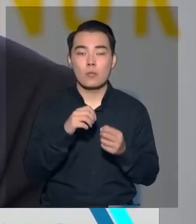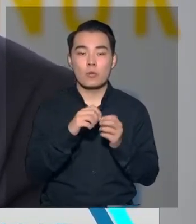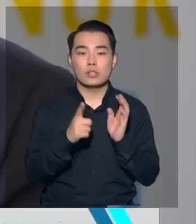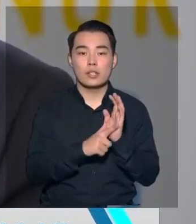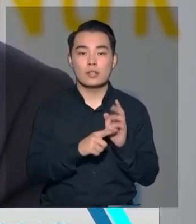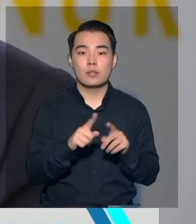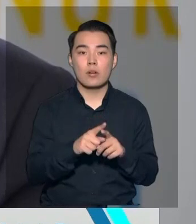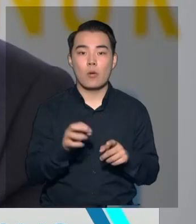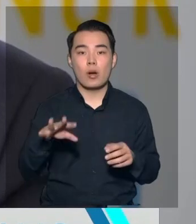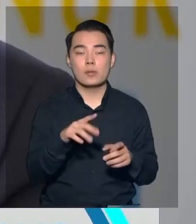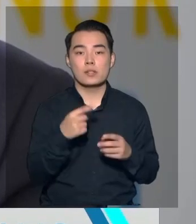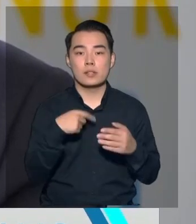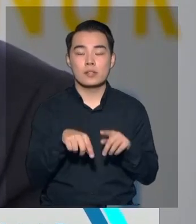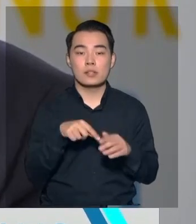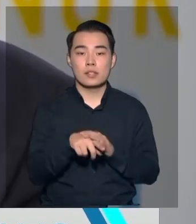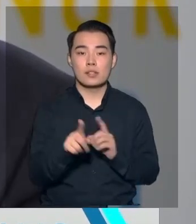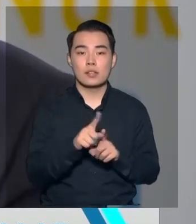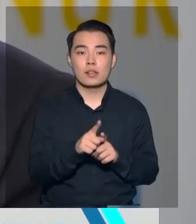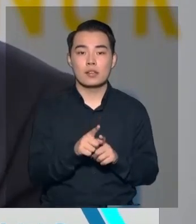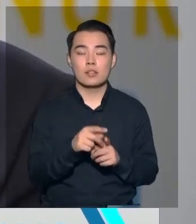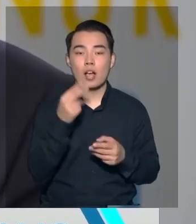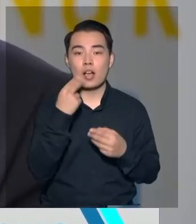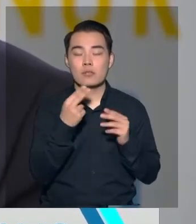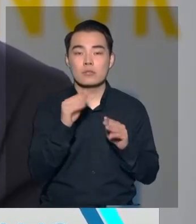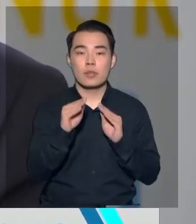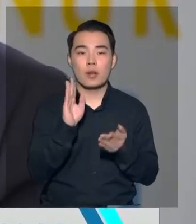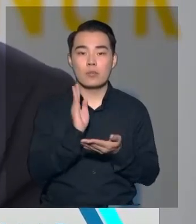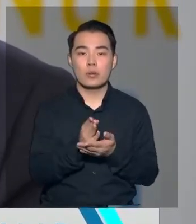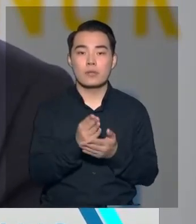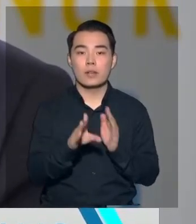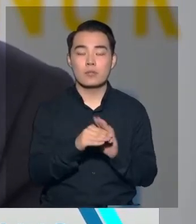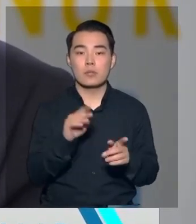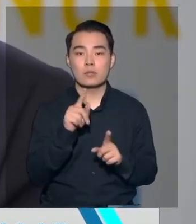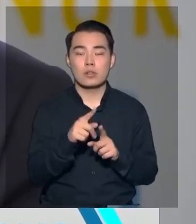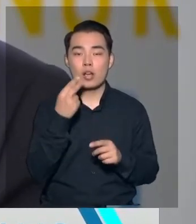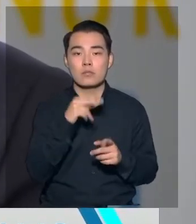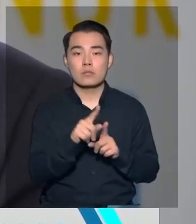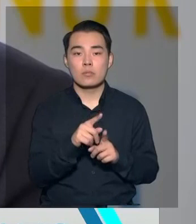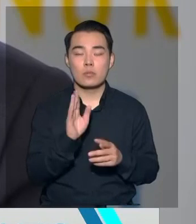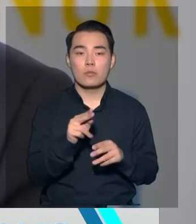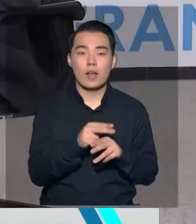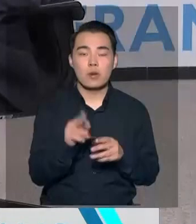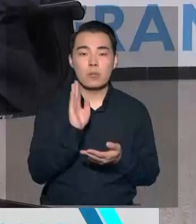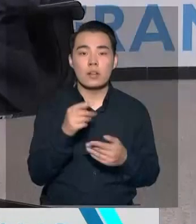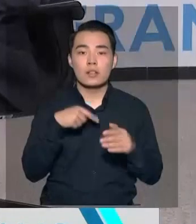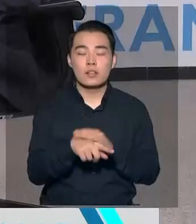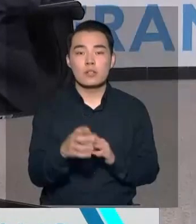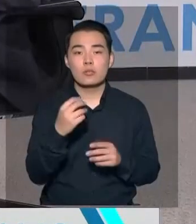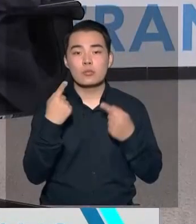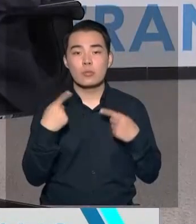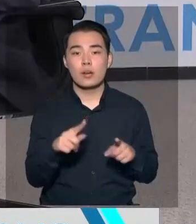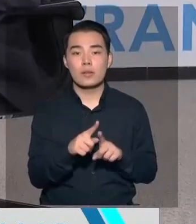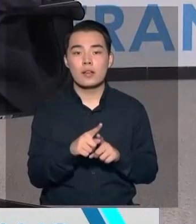3 мегаполистің әкімінен басқасын, олар ерекше тәртіппен сайланады қазір. Қалғанның барлығы осы саяси додаға